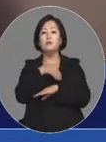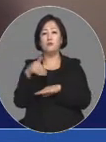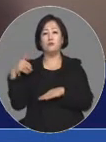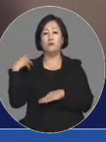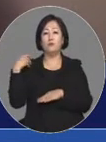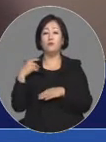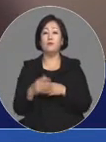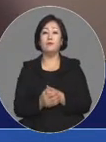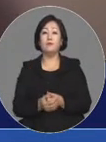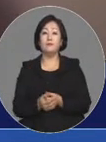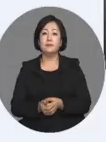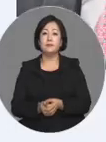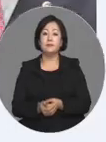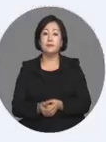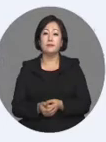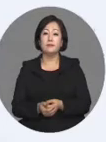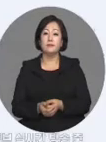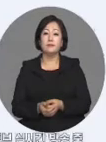보도입니다.